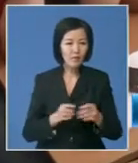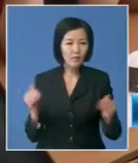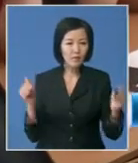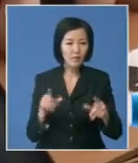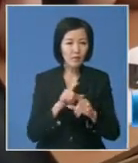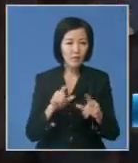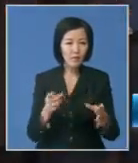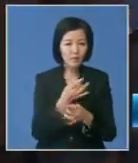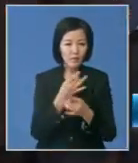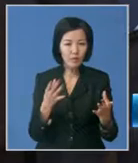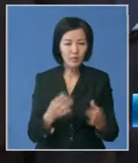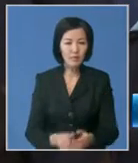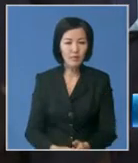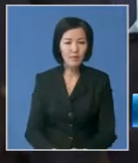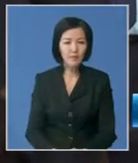mckennitt